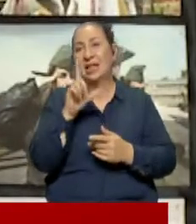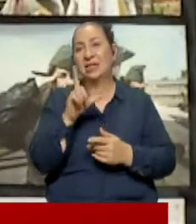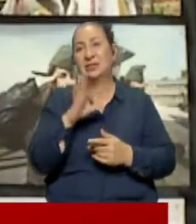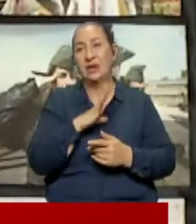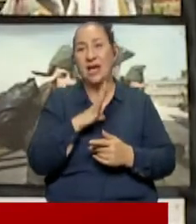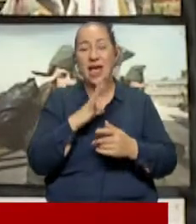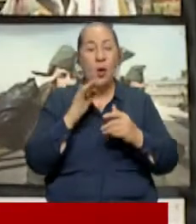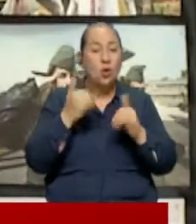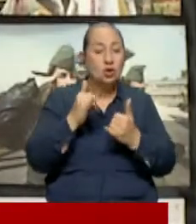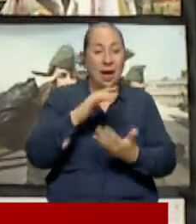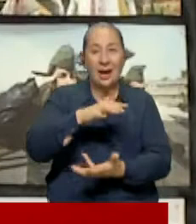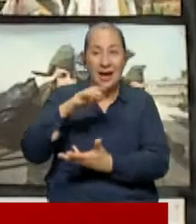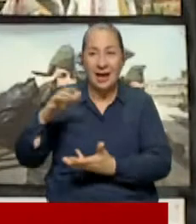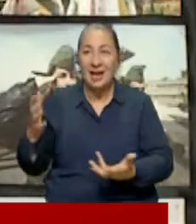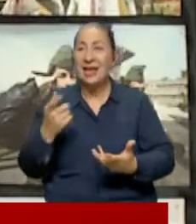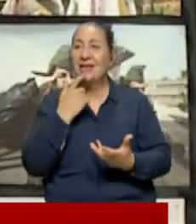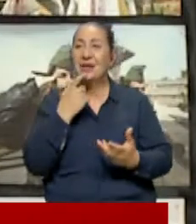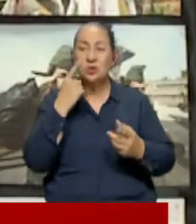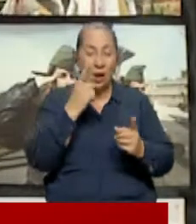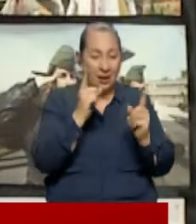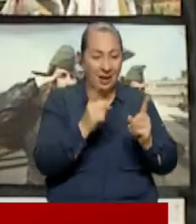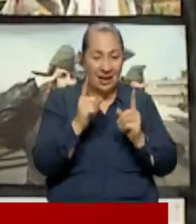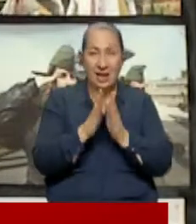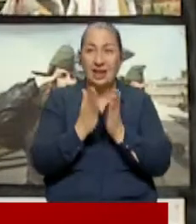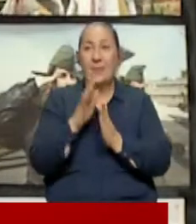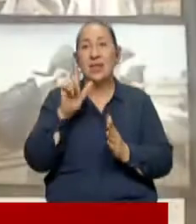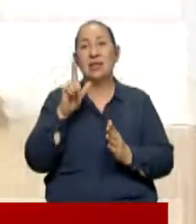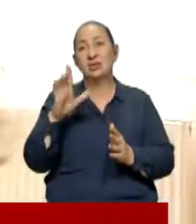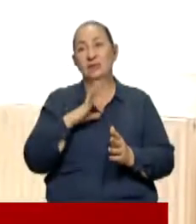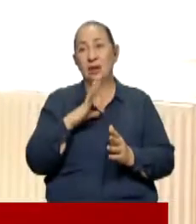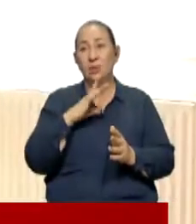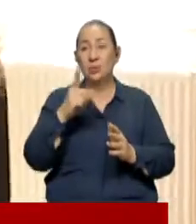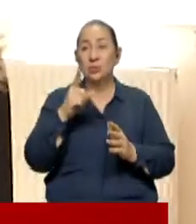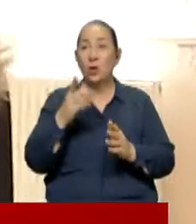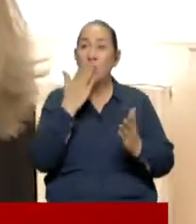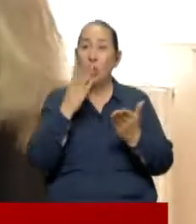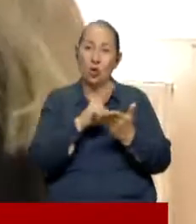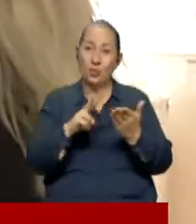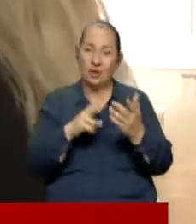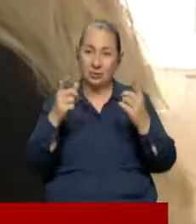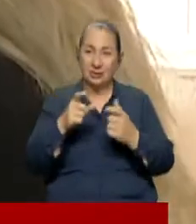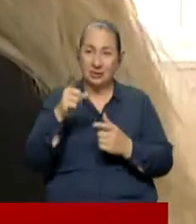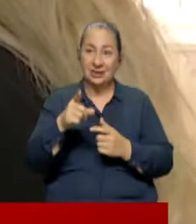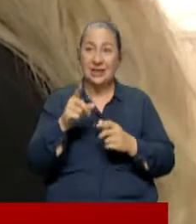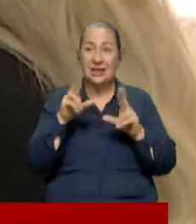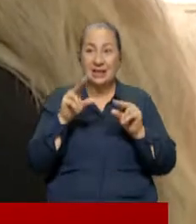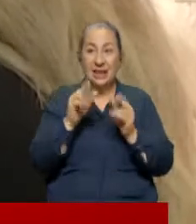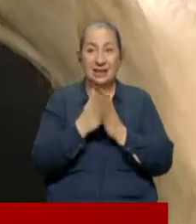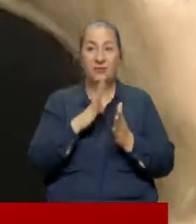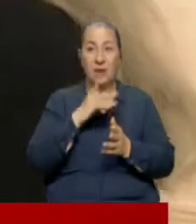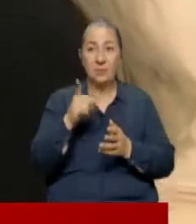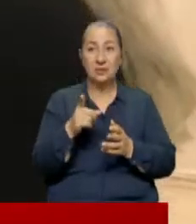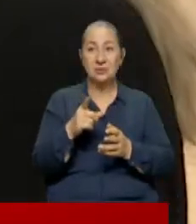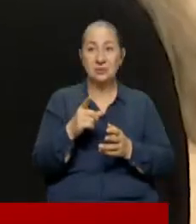oluyor. Eğitici oyuncaklar, özellikle yaş gruplarına göre kitaplar ihtiyacımız oluyor. Burası da okuma köşesi. Evet. Yeterli kitap var